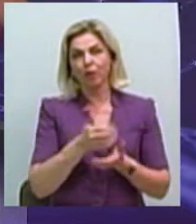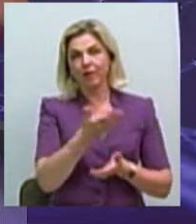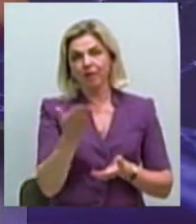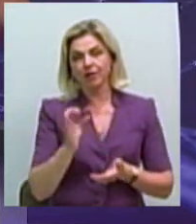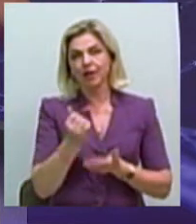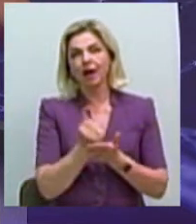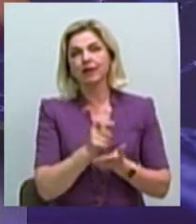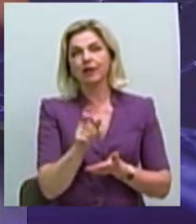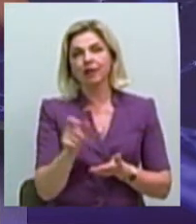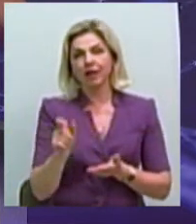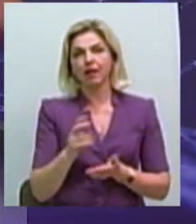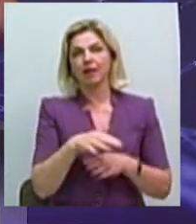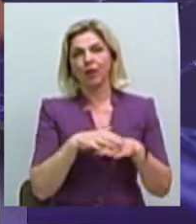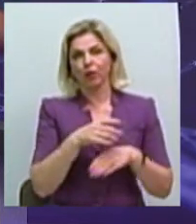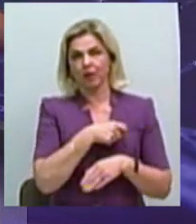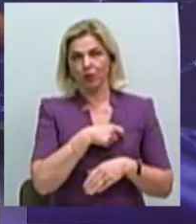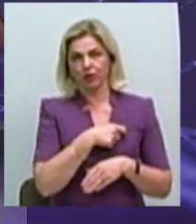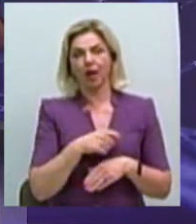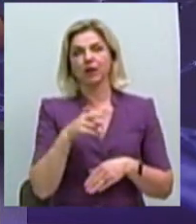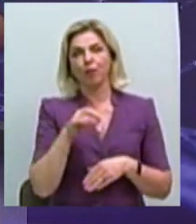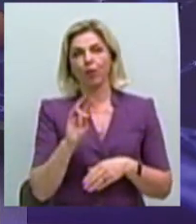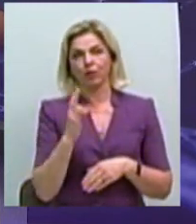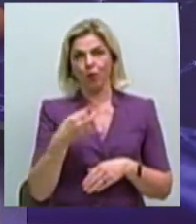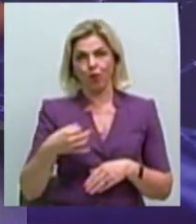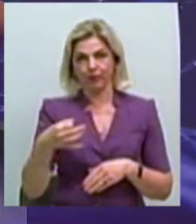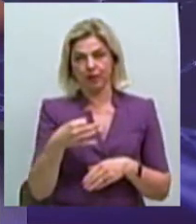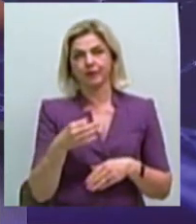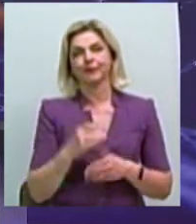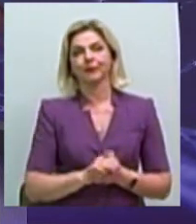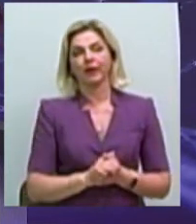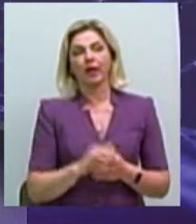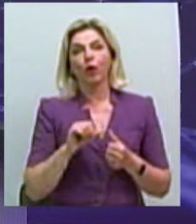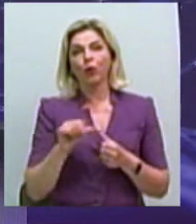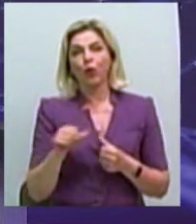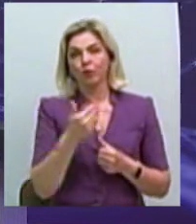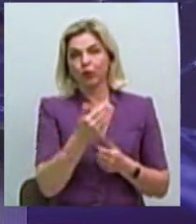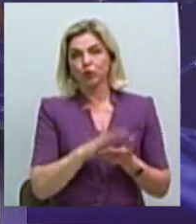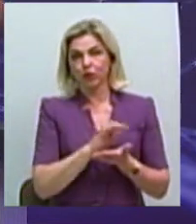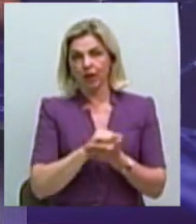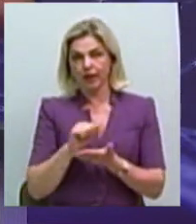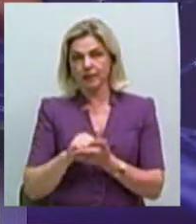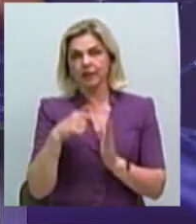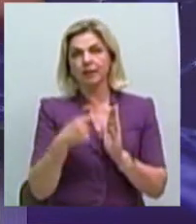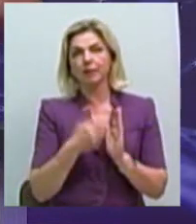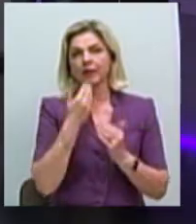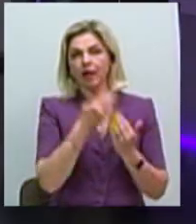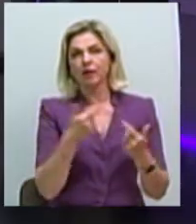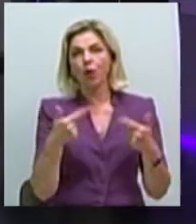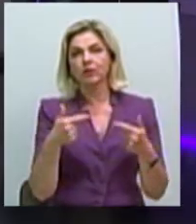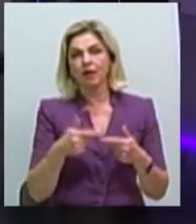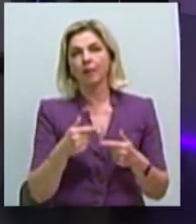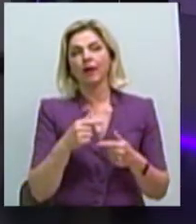депутати по одномандатних округах Миколаївської області. Йдемо по порядку. Крім мене, запитання нашим гостям ставить моя